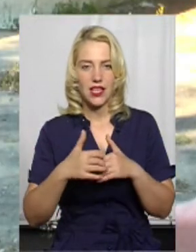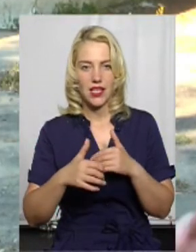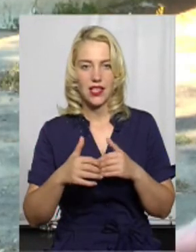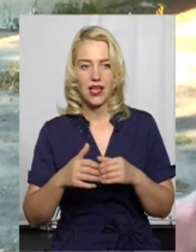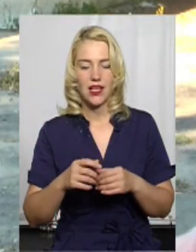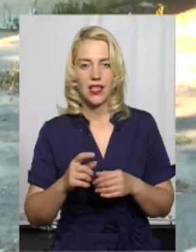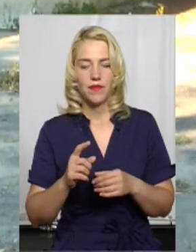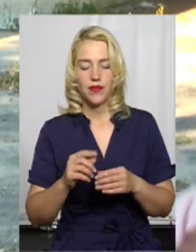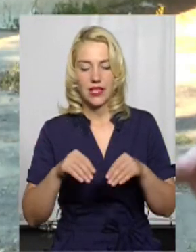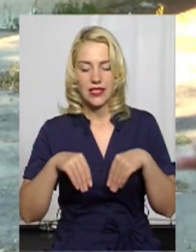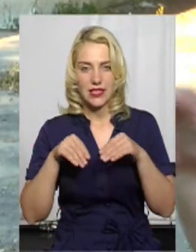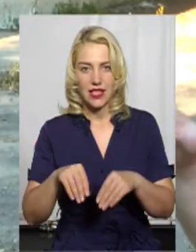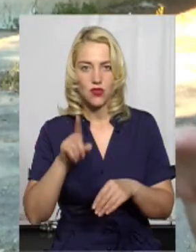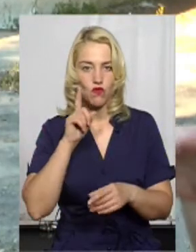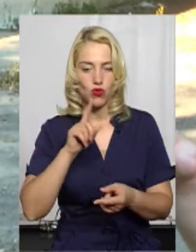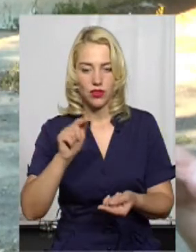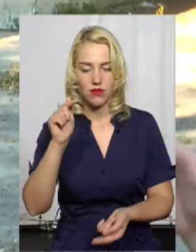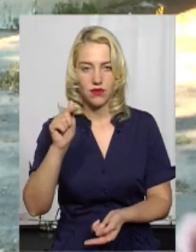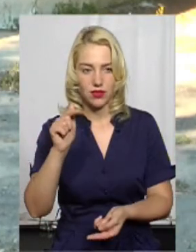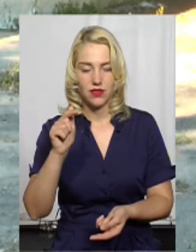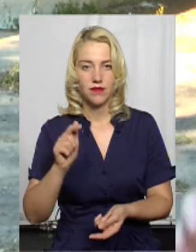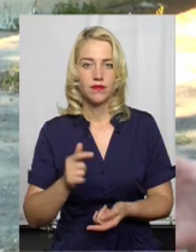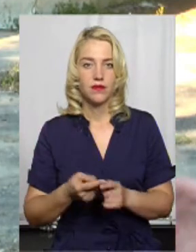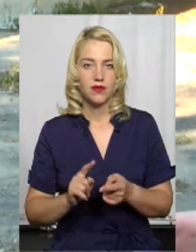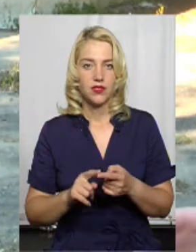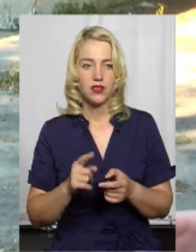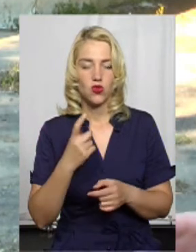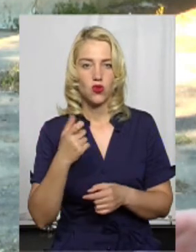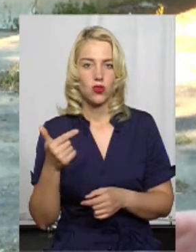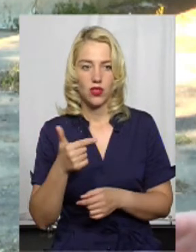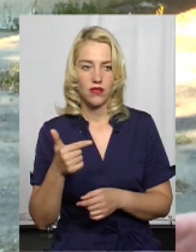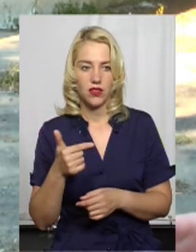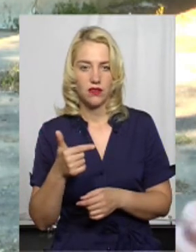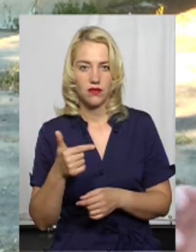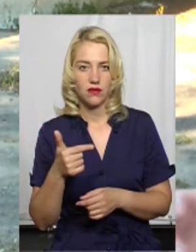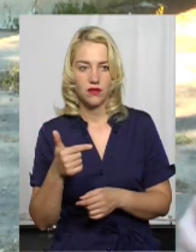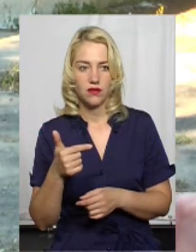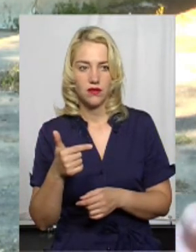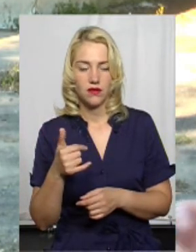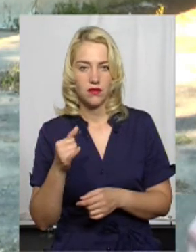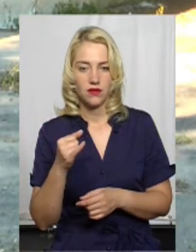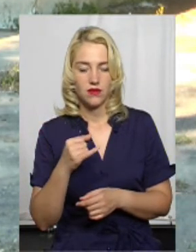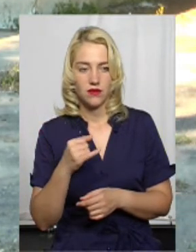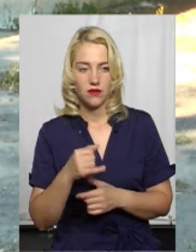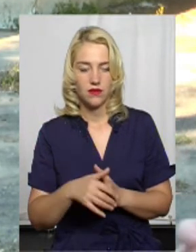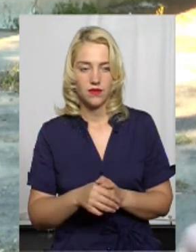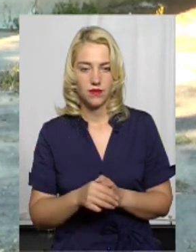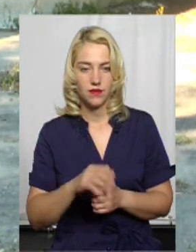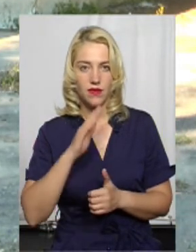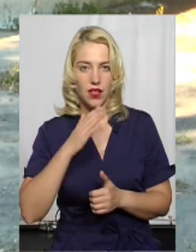сертифікована саджанця фундука, загальна середня, 100 гривень.